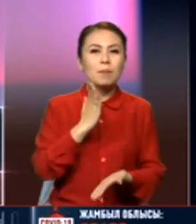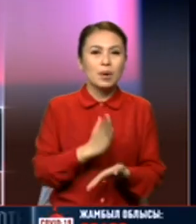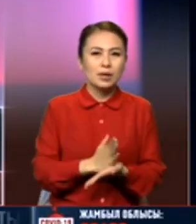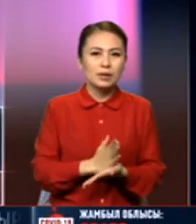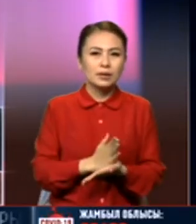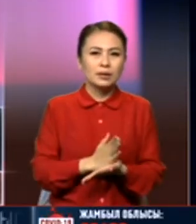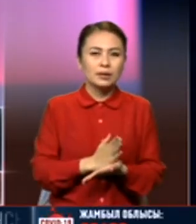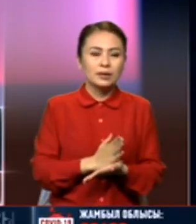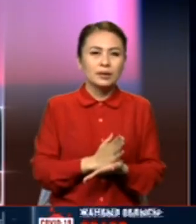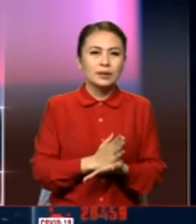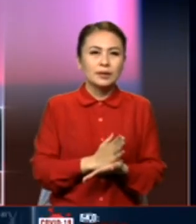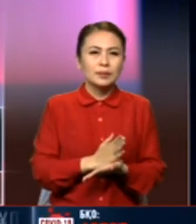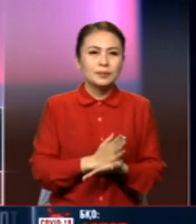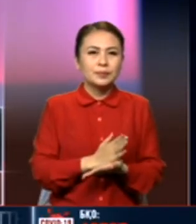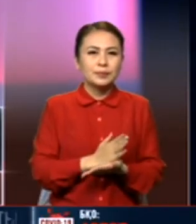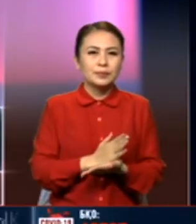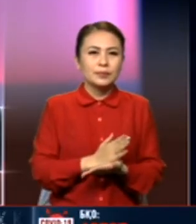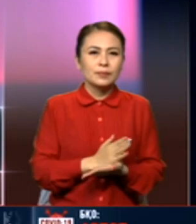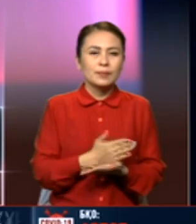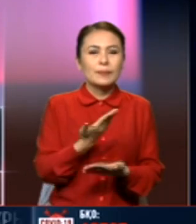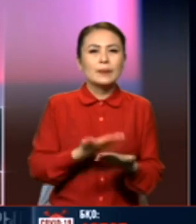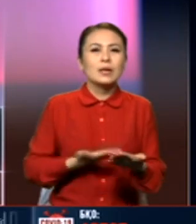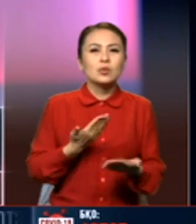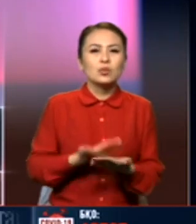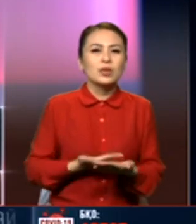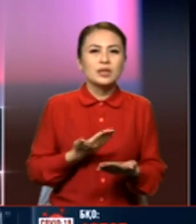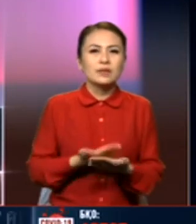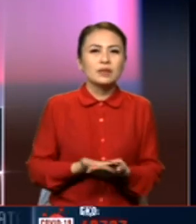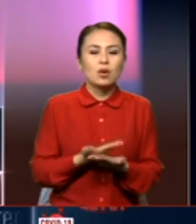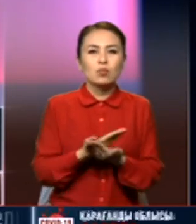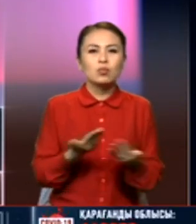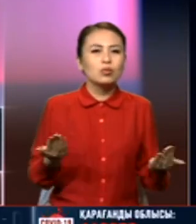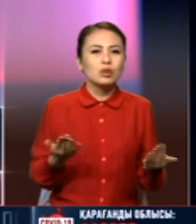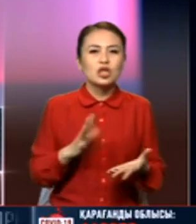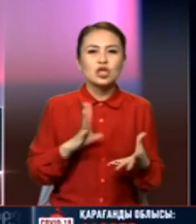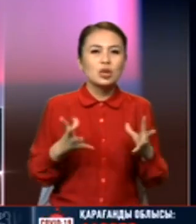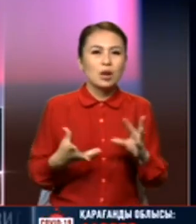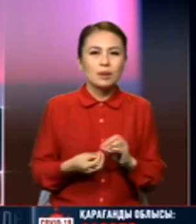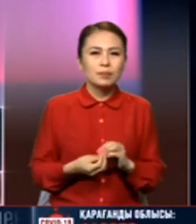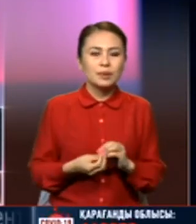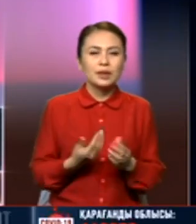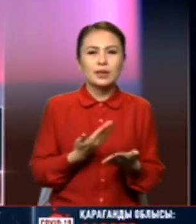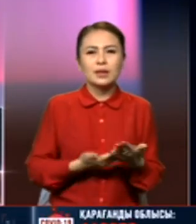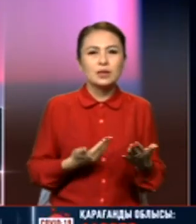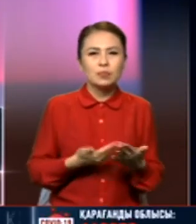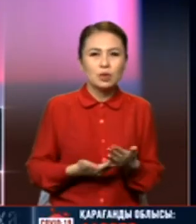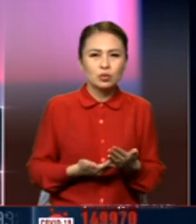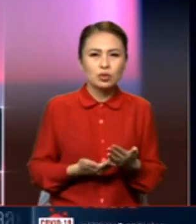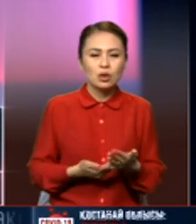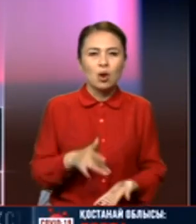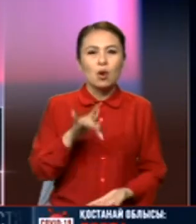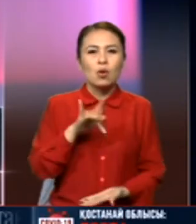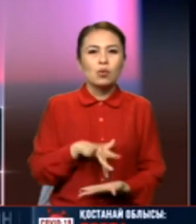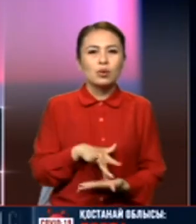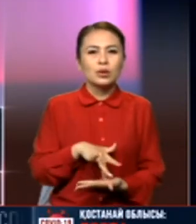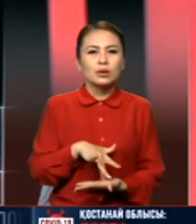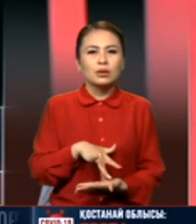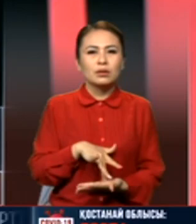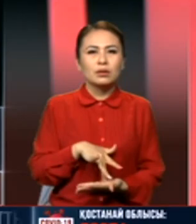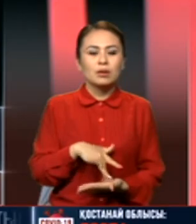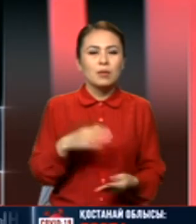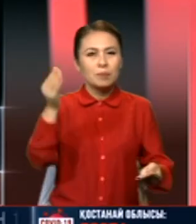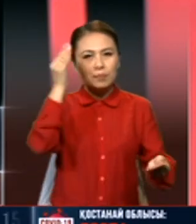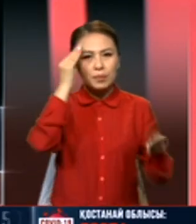ассамблея бұл консультативті орган. Яғни бұл жалпы кеңес беруші, бұл ортақ